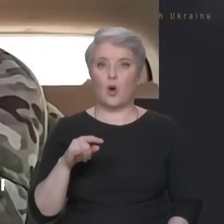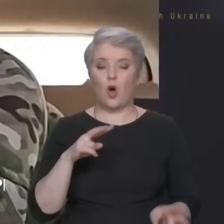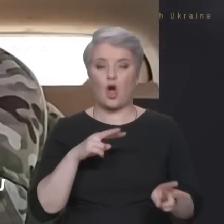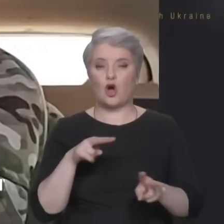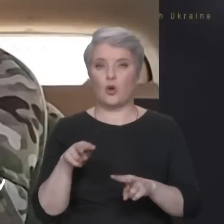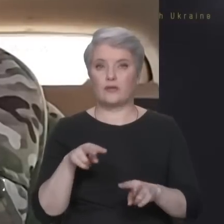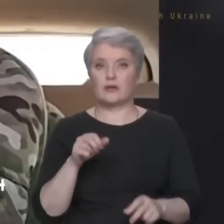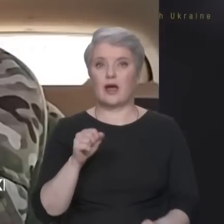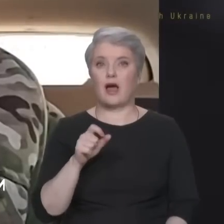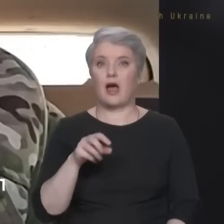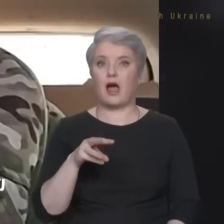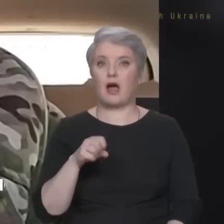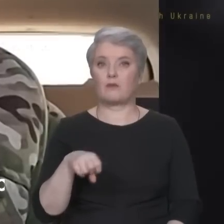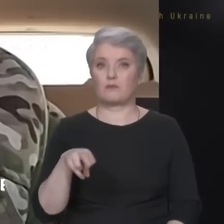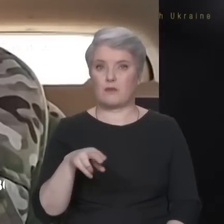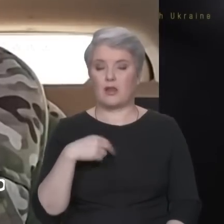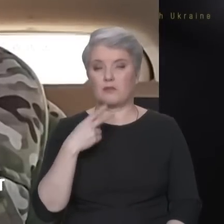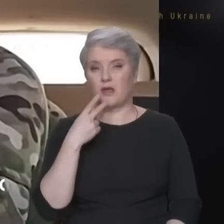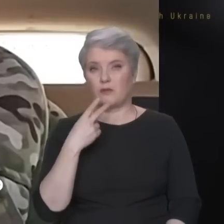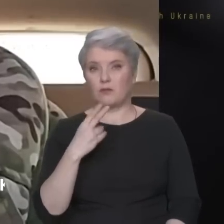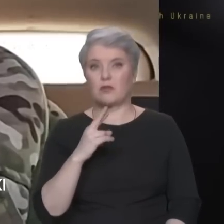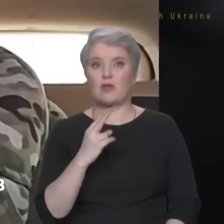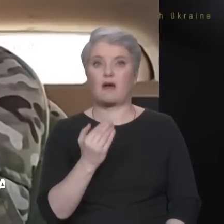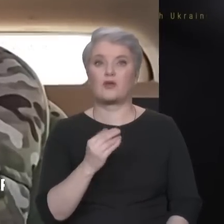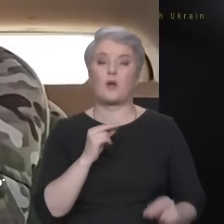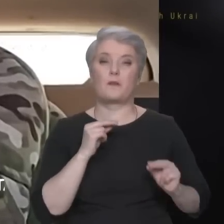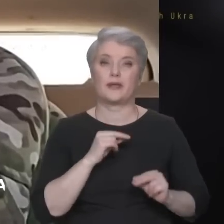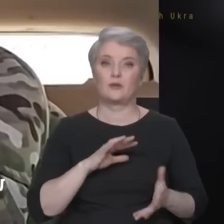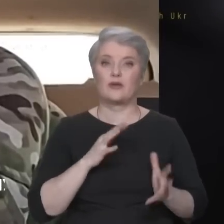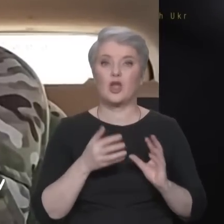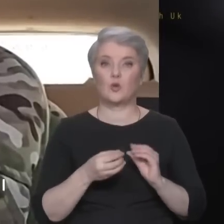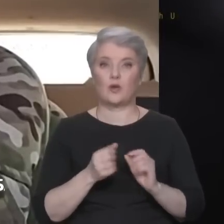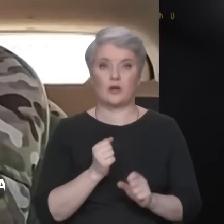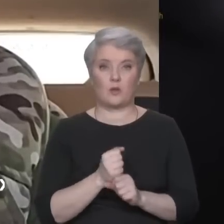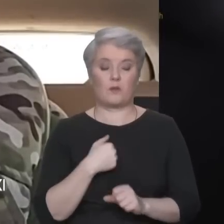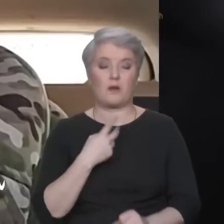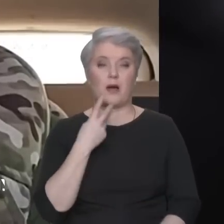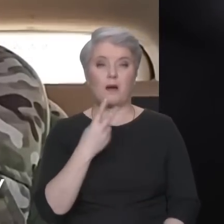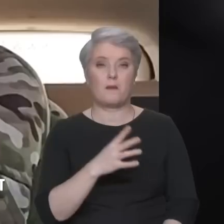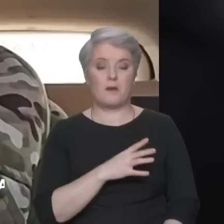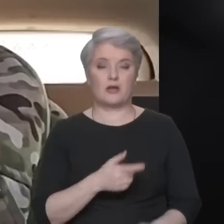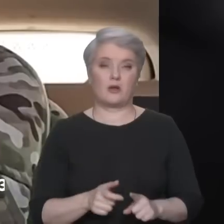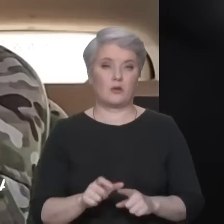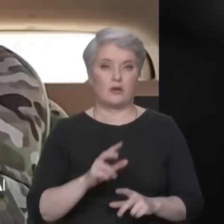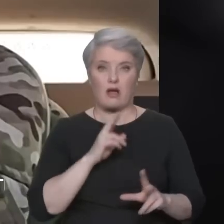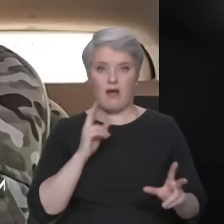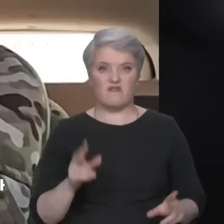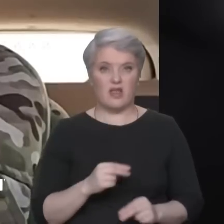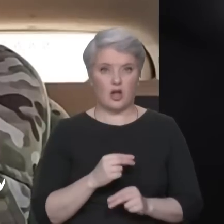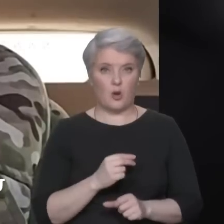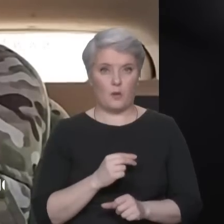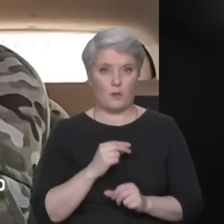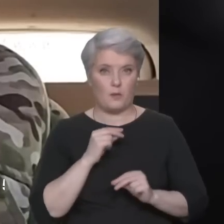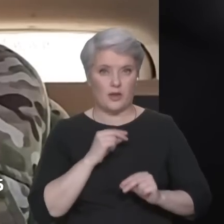ми їхні, як вони працюють, результати їхньої роботи ми бачили, і вони дуже вдало працюють. Те, що